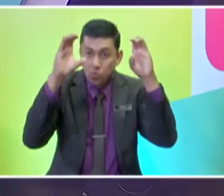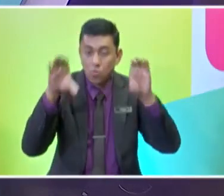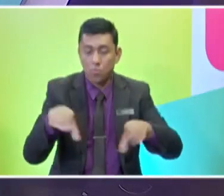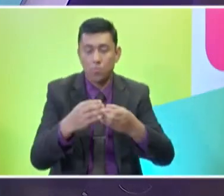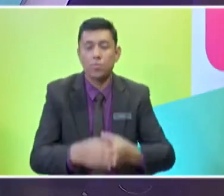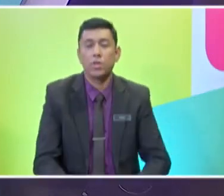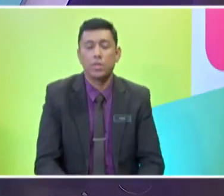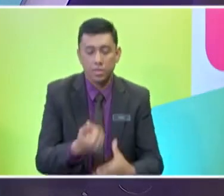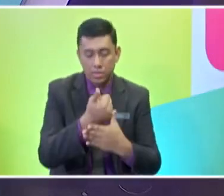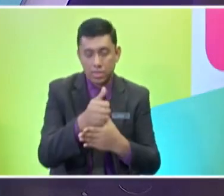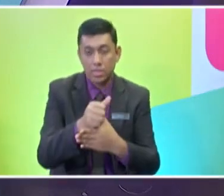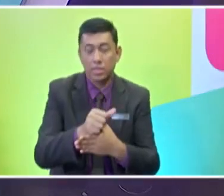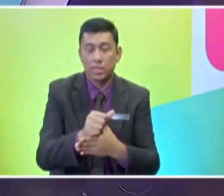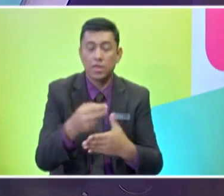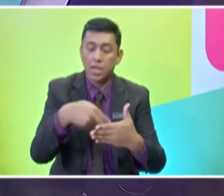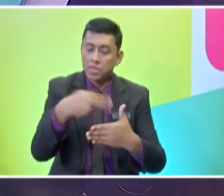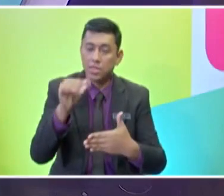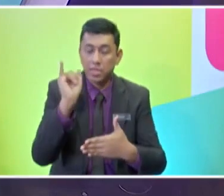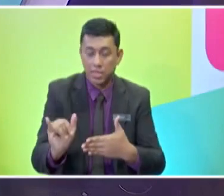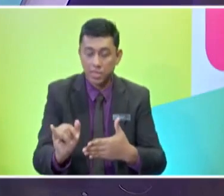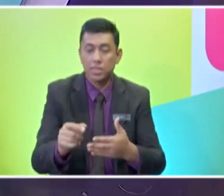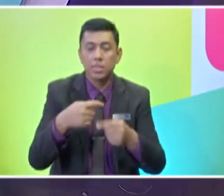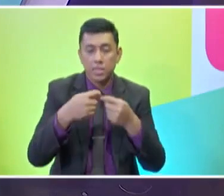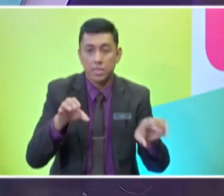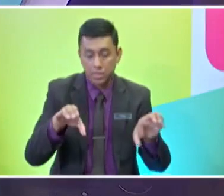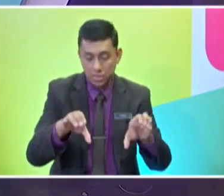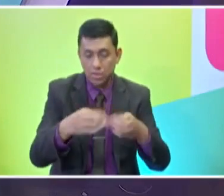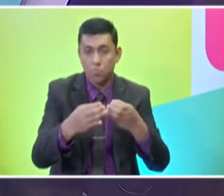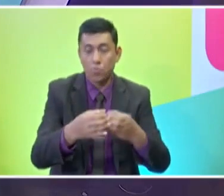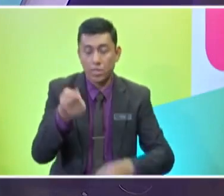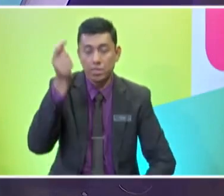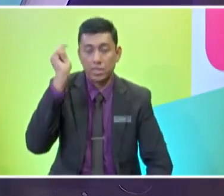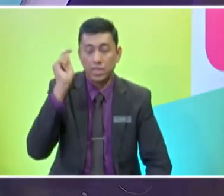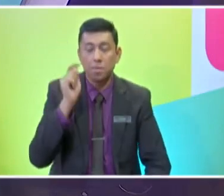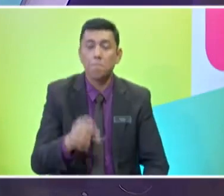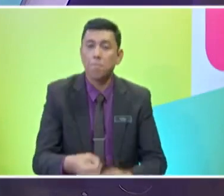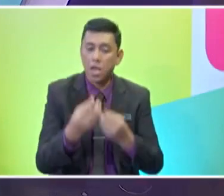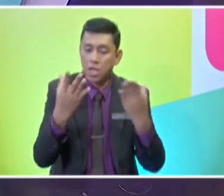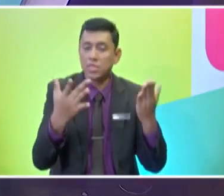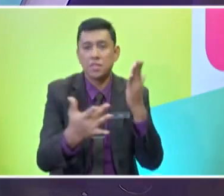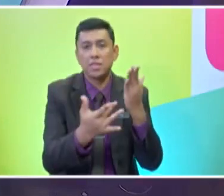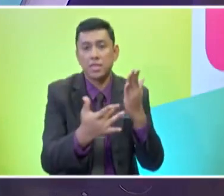antara hasil yang telah kita hasilkan tadi ya dengan menggunakan berbagai teknik dan juga